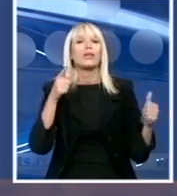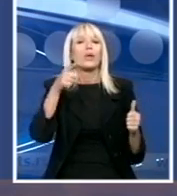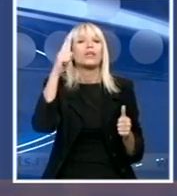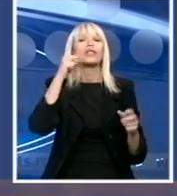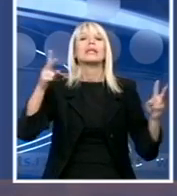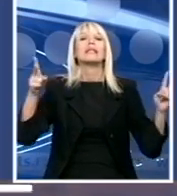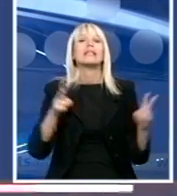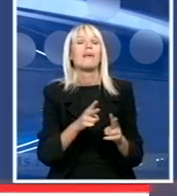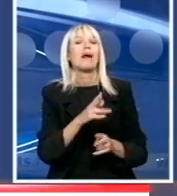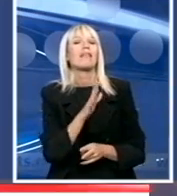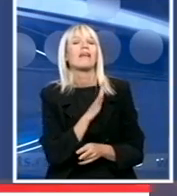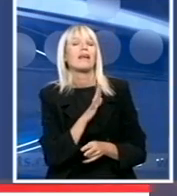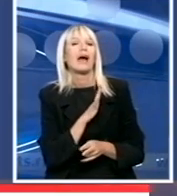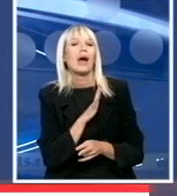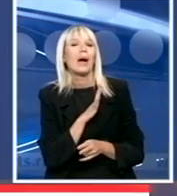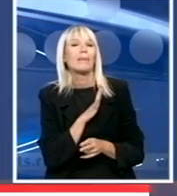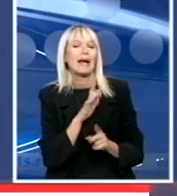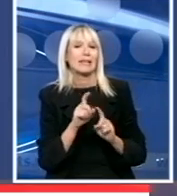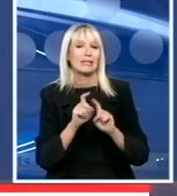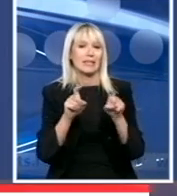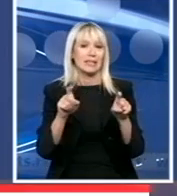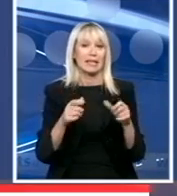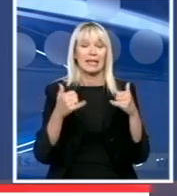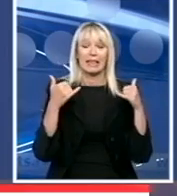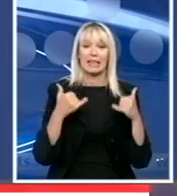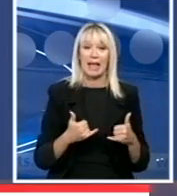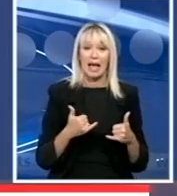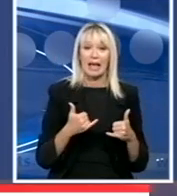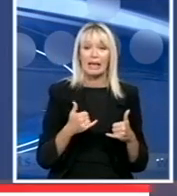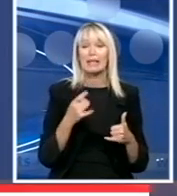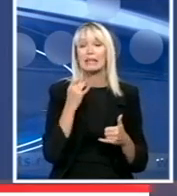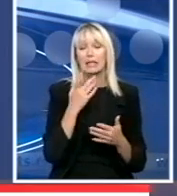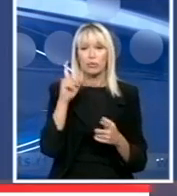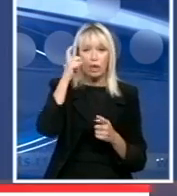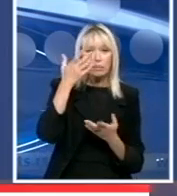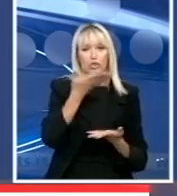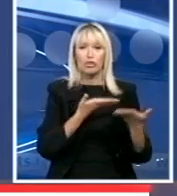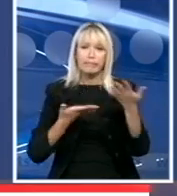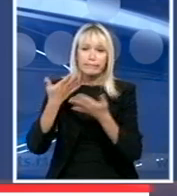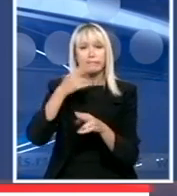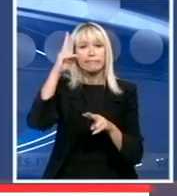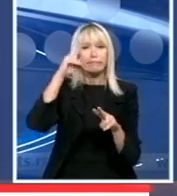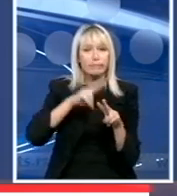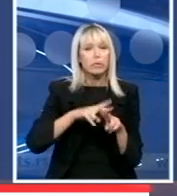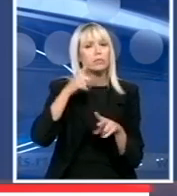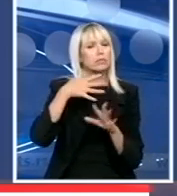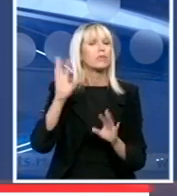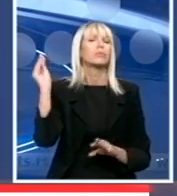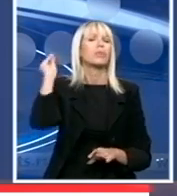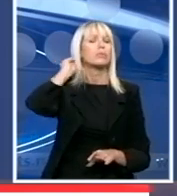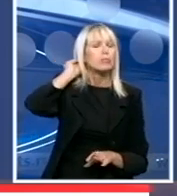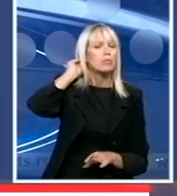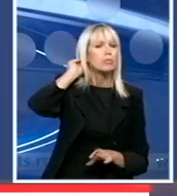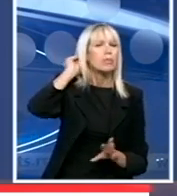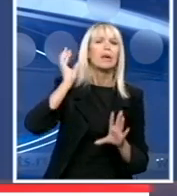za prenošenje infekcije. Kada smo danas donosili odluku, na umu smo imali i sve preporuke